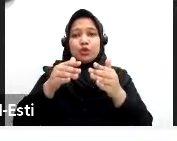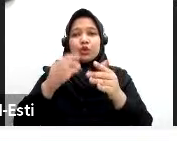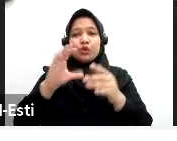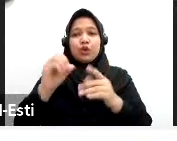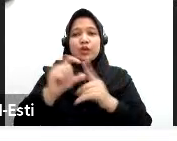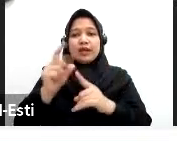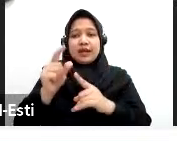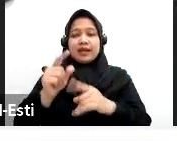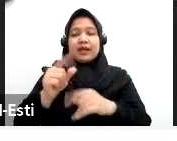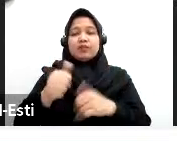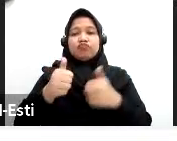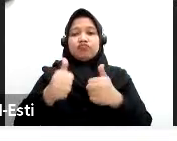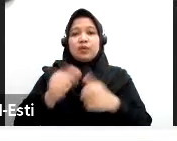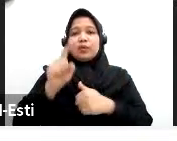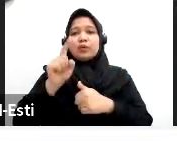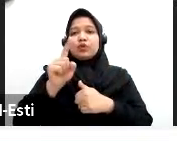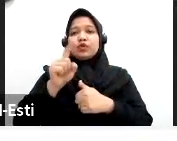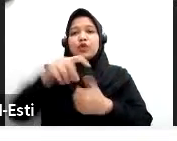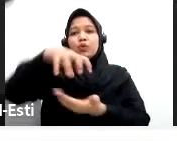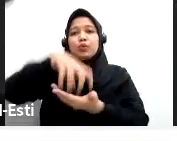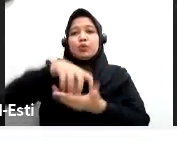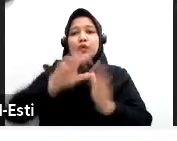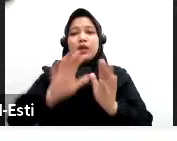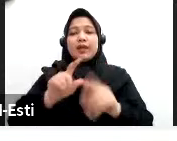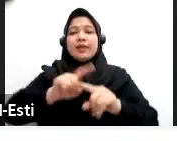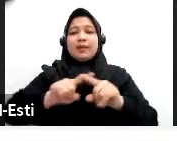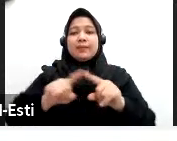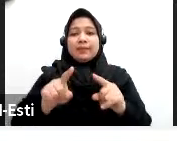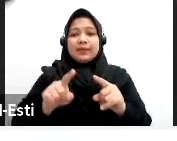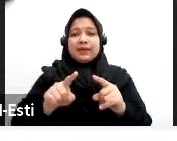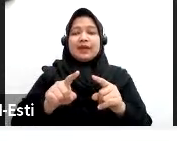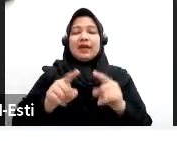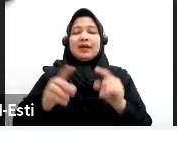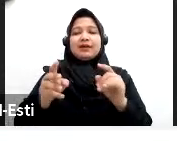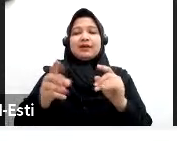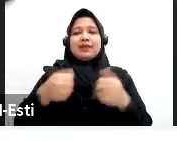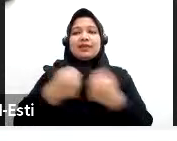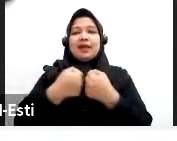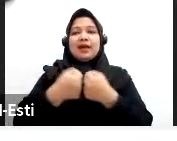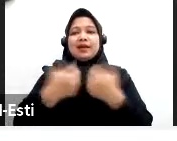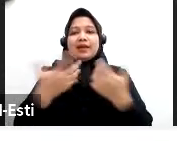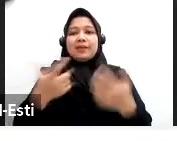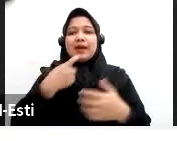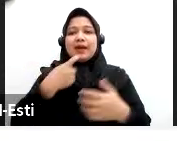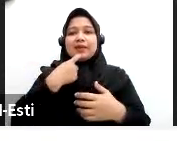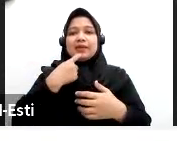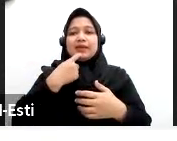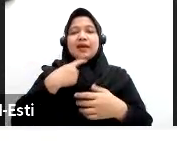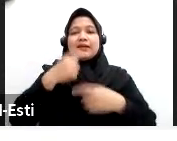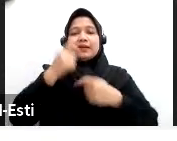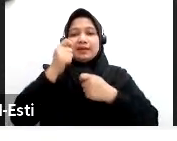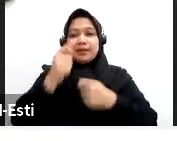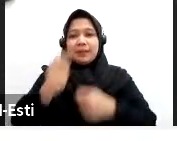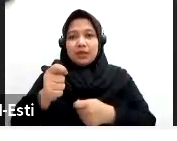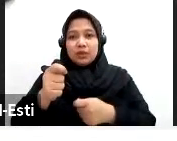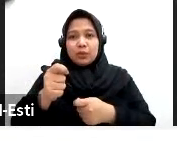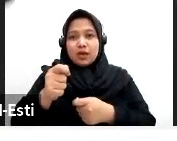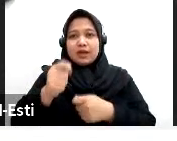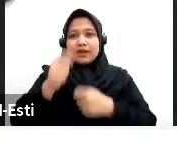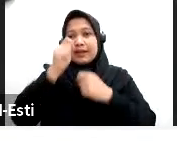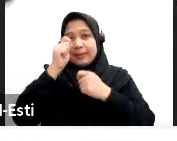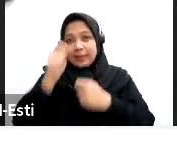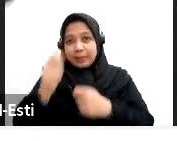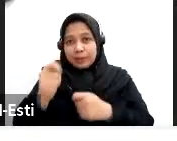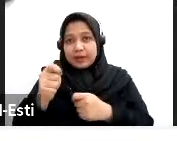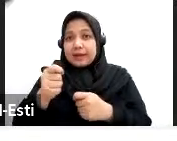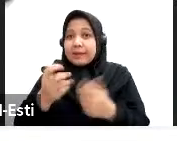negara namun tentu saja potensi diri sengketa ya tentang Andrew soal kepatuhan Nadia Apakah kemudian bisa di